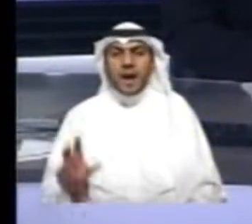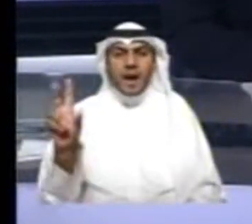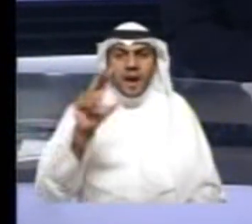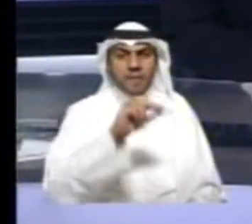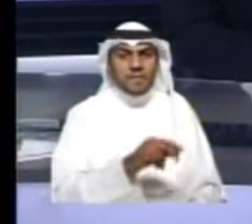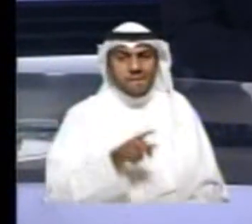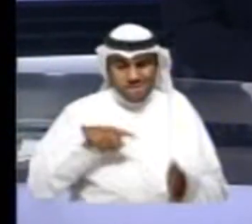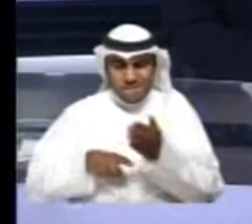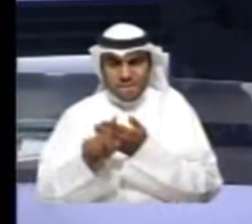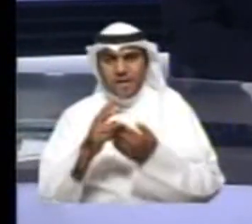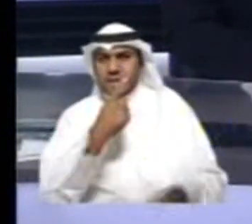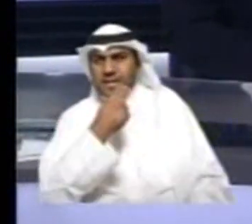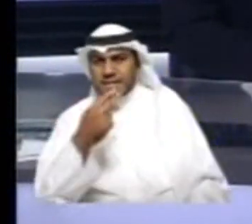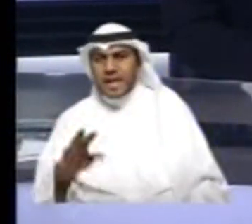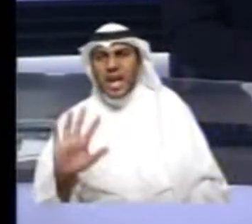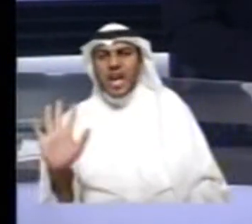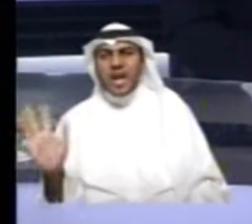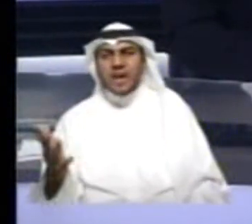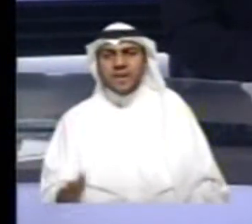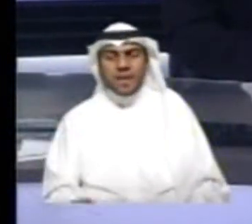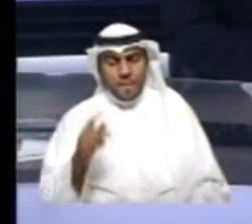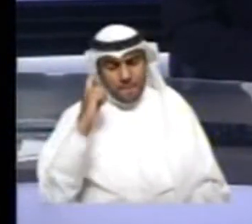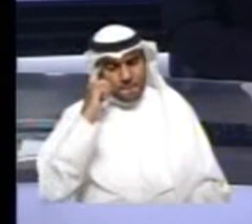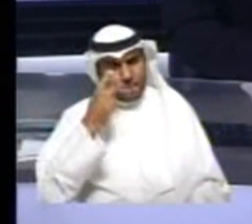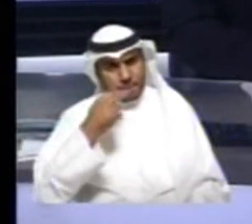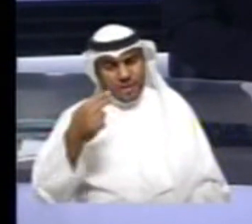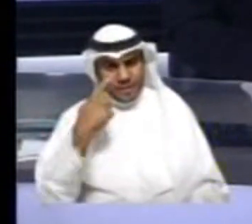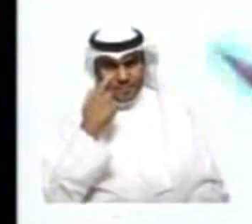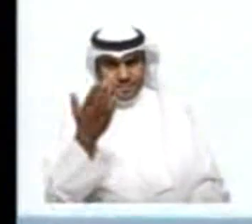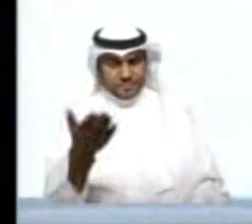وتجمع خبراء ومختصين في مجال الأمن السبراني.